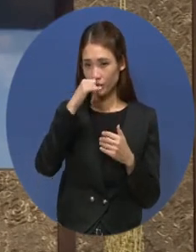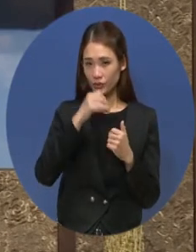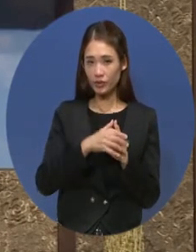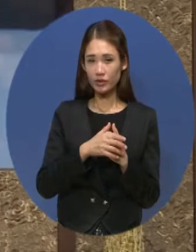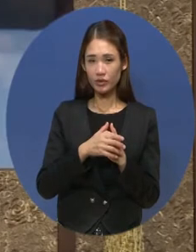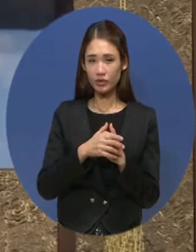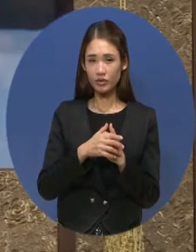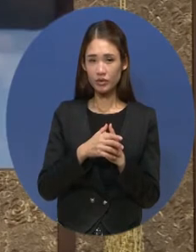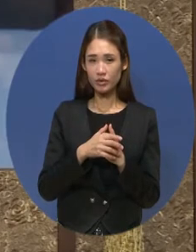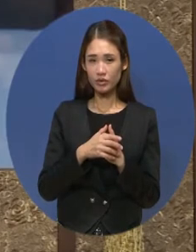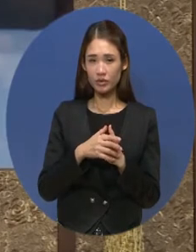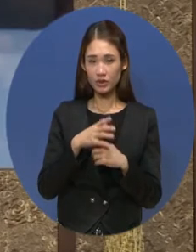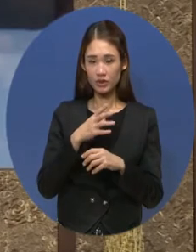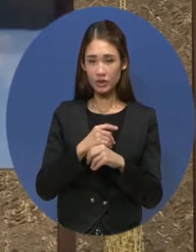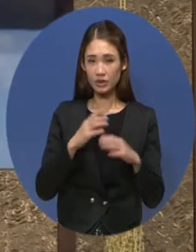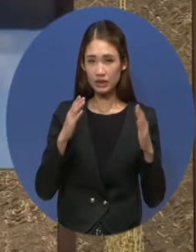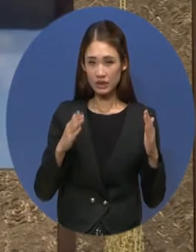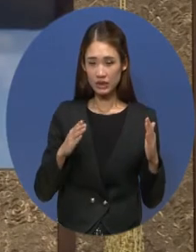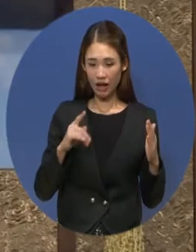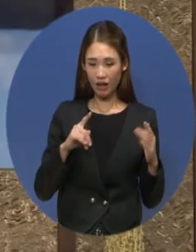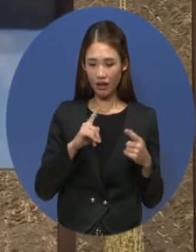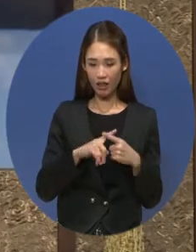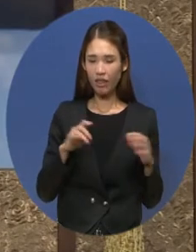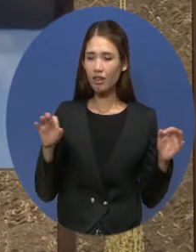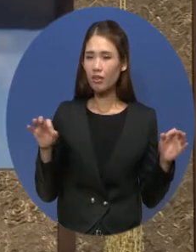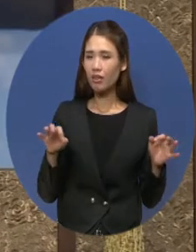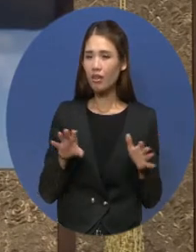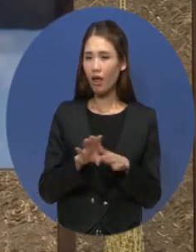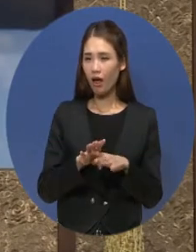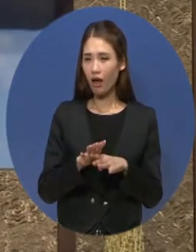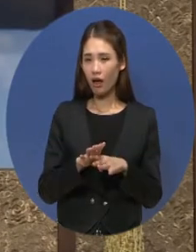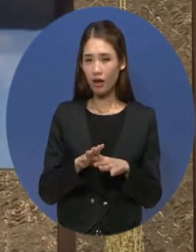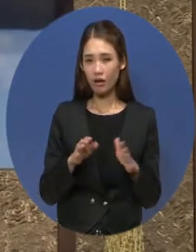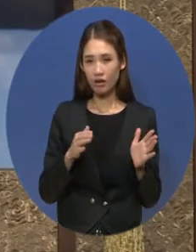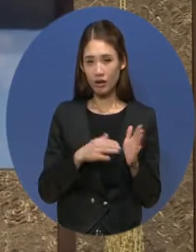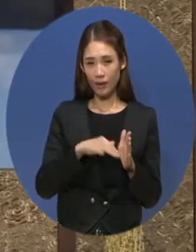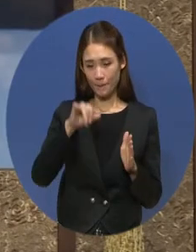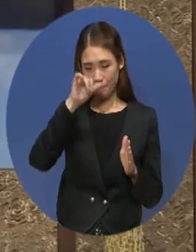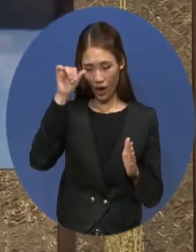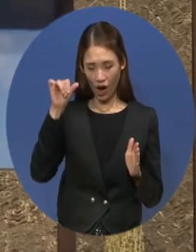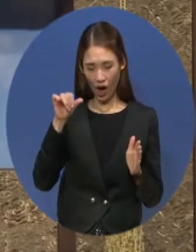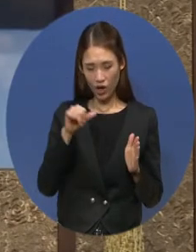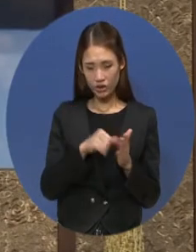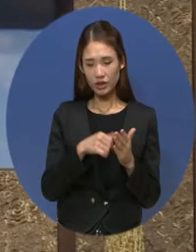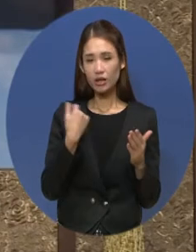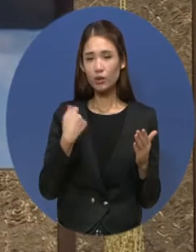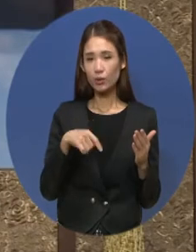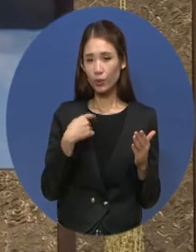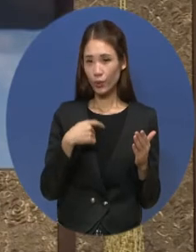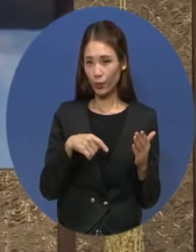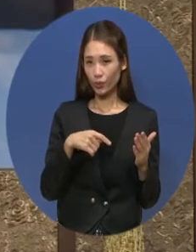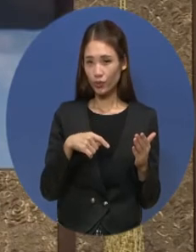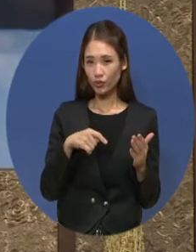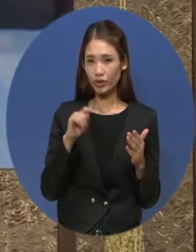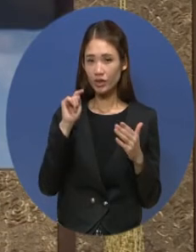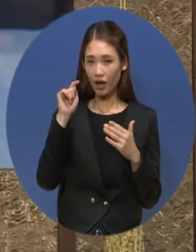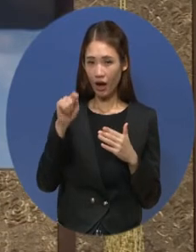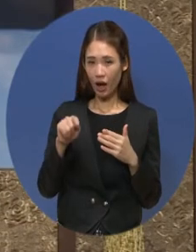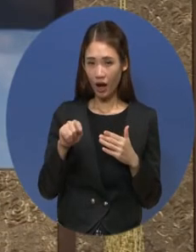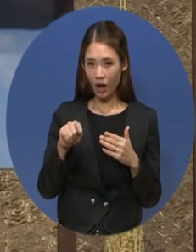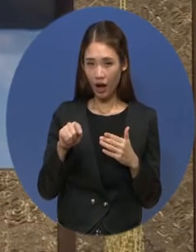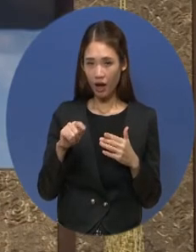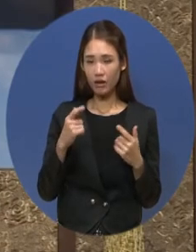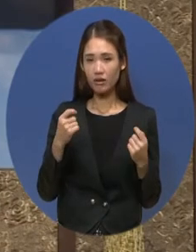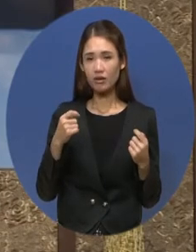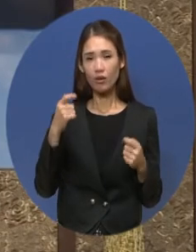인들은 사실 그 기간 그 기간을 생략하고 서 평 3 q 평생교육 이라는 예 요 바로 위쪽으로 들어가야 된다